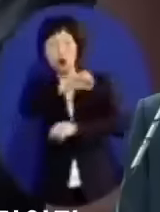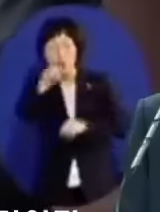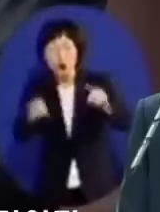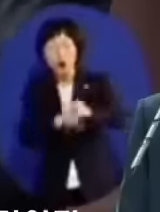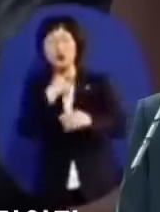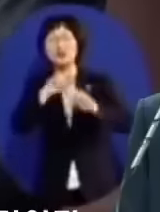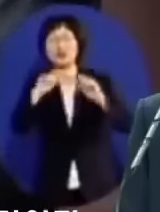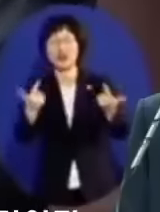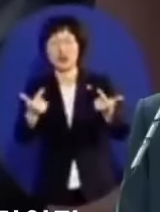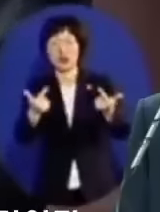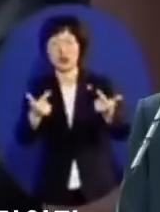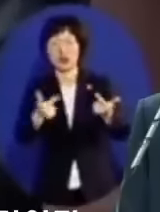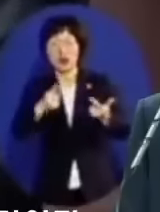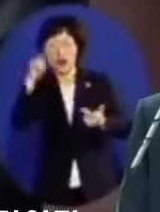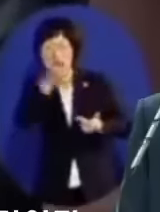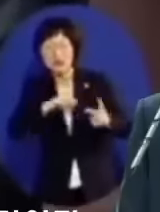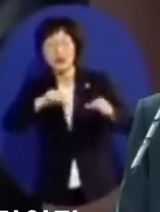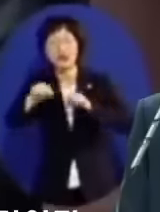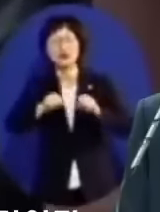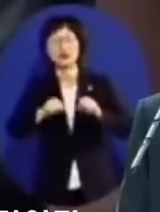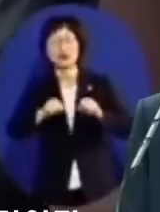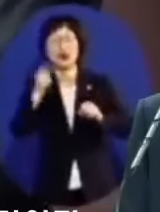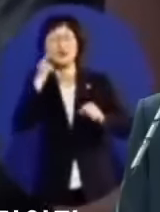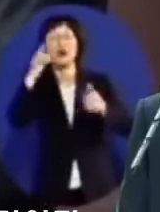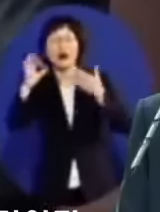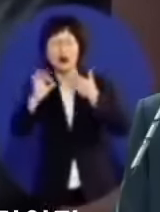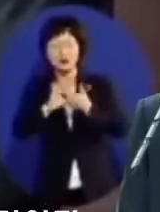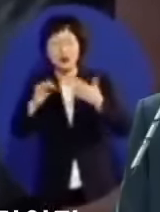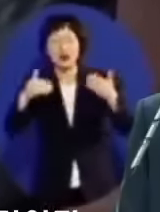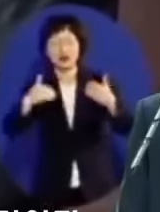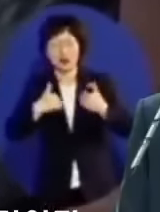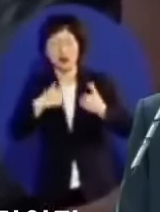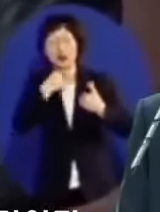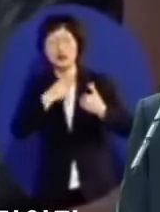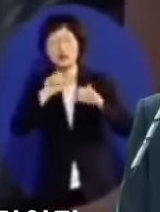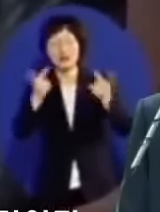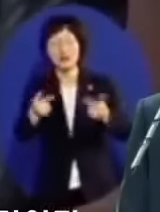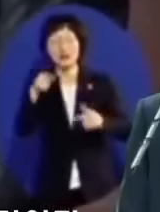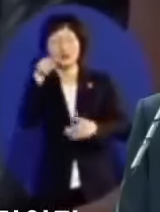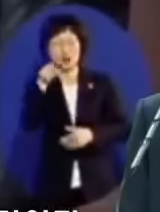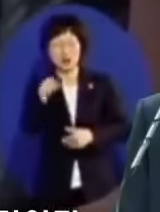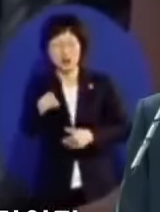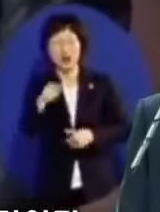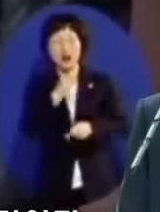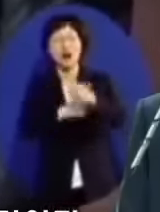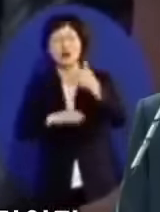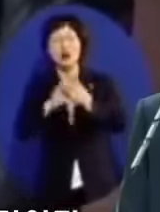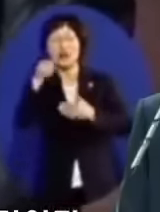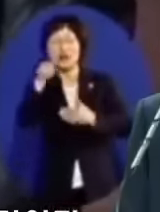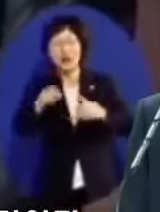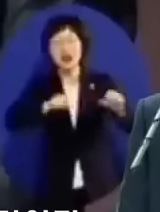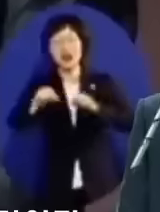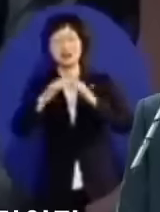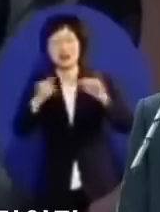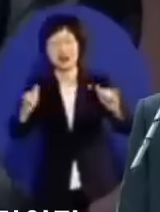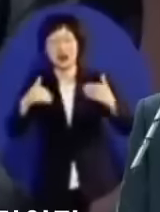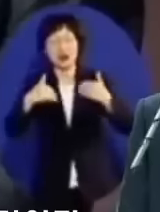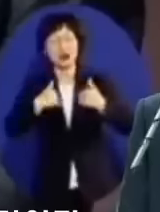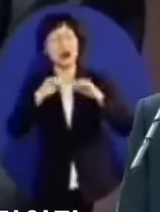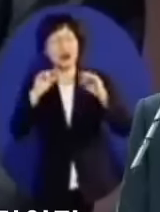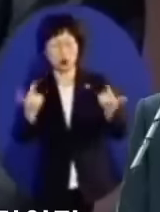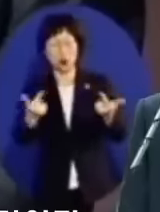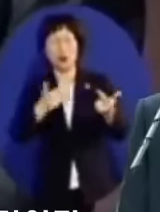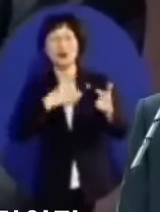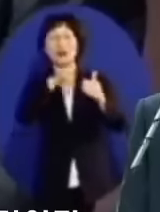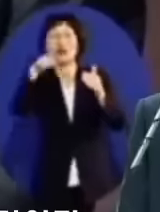도리어 원하지 아니하는 바 악을 행하는 도다. 만일 내가 원하지 아니하는 그것을 하면 이를 행하는 자는 내가